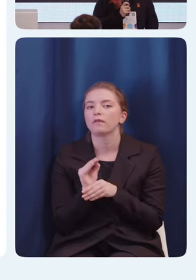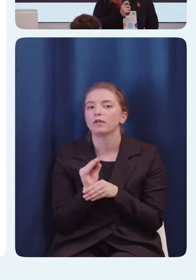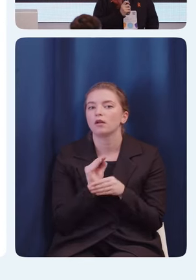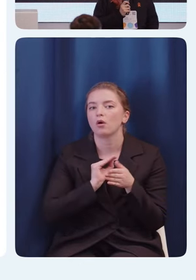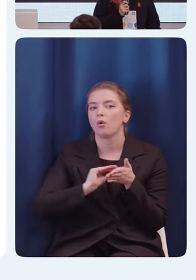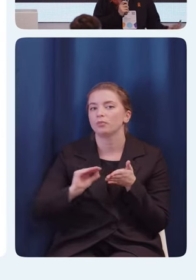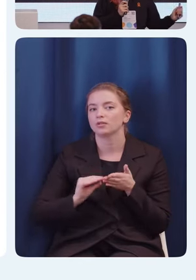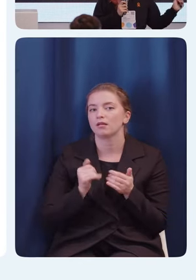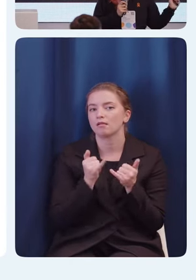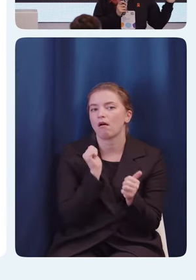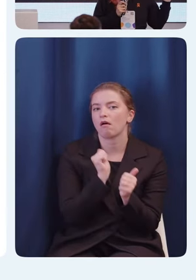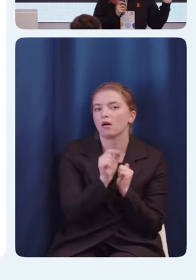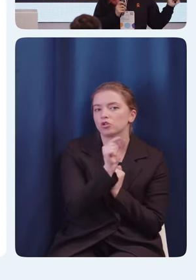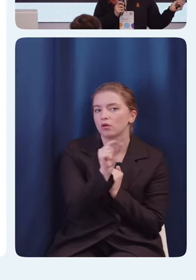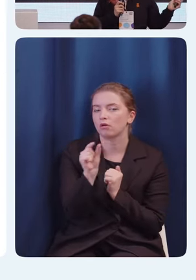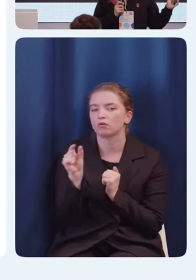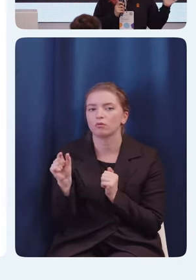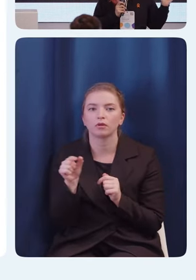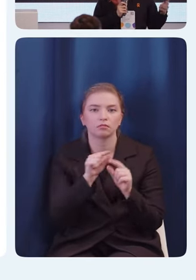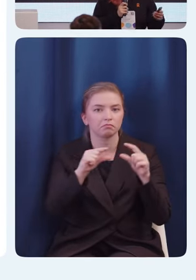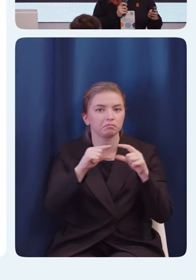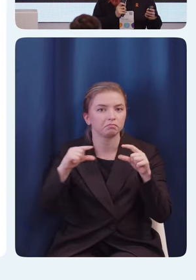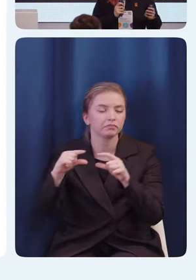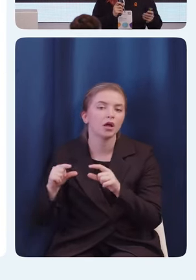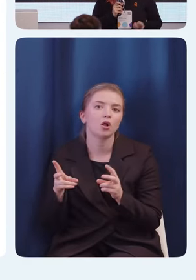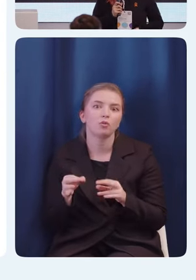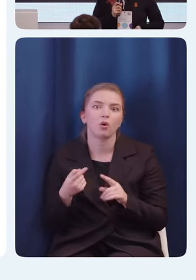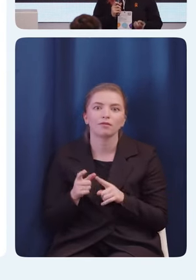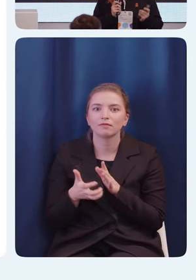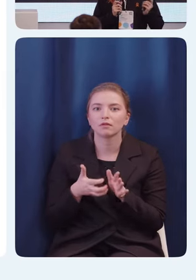кнопкам, но этого оказалось недостаточно, так как